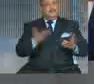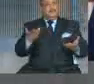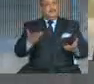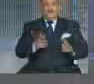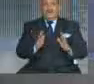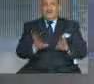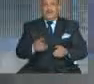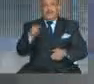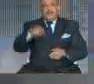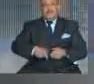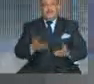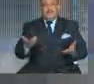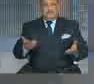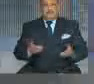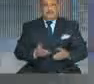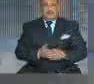السلطات؟